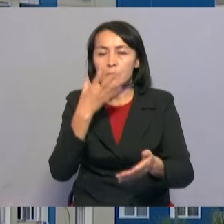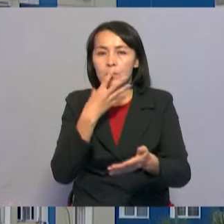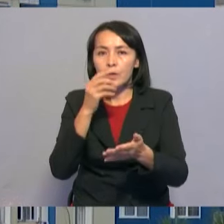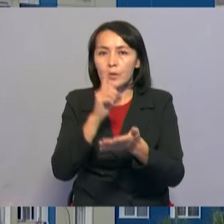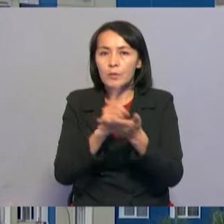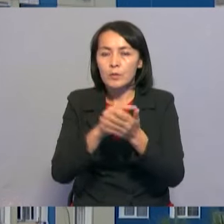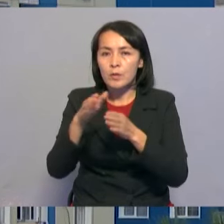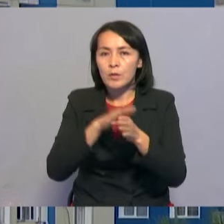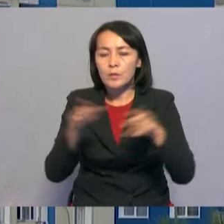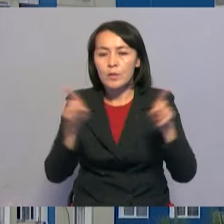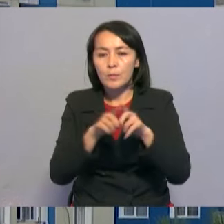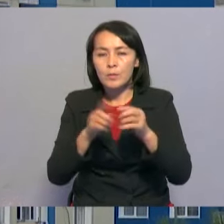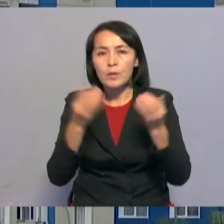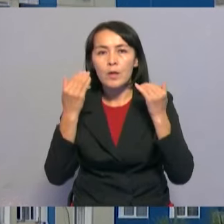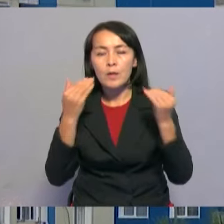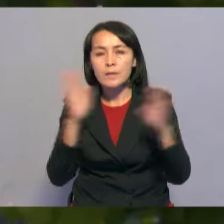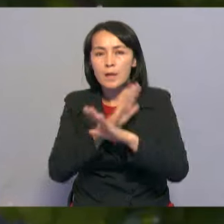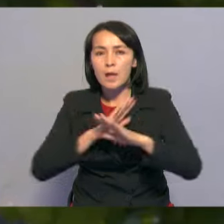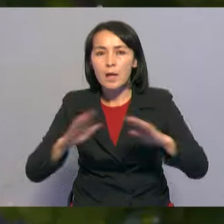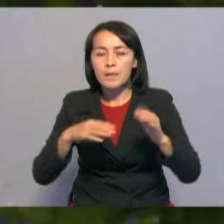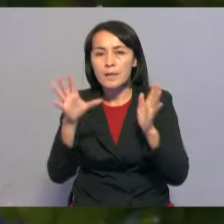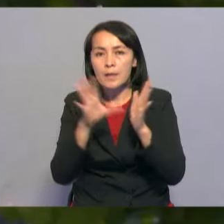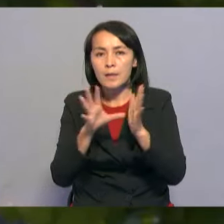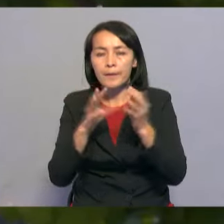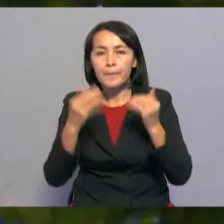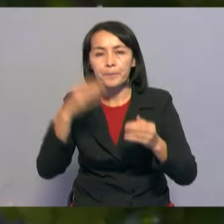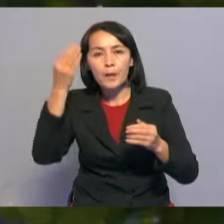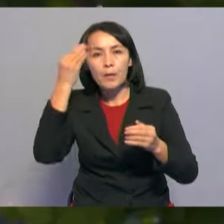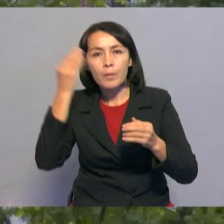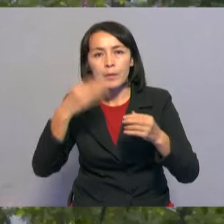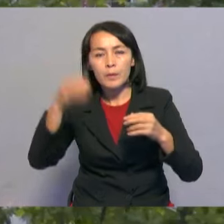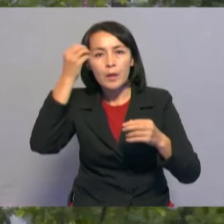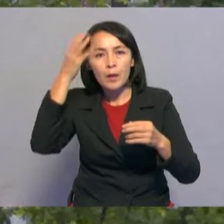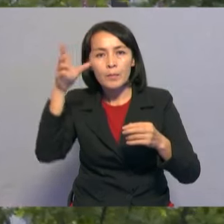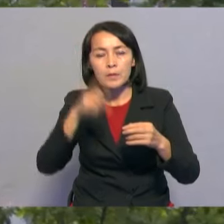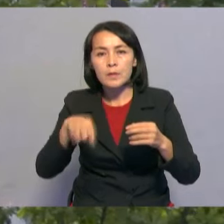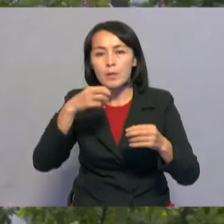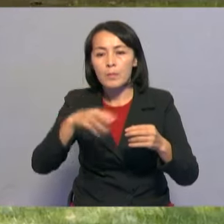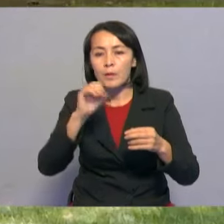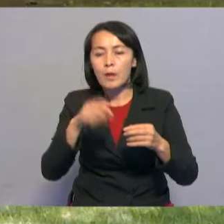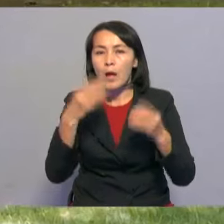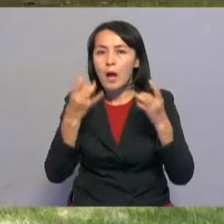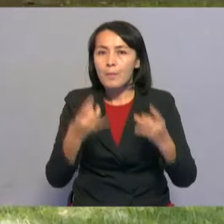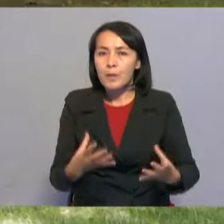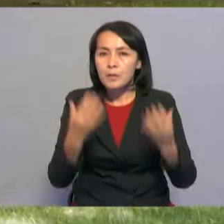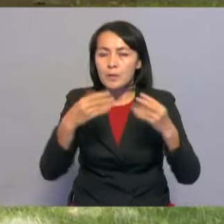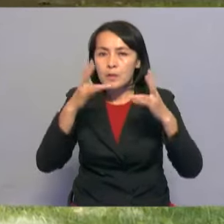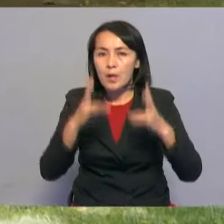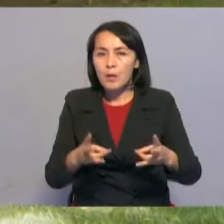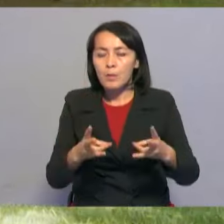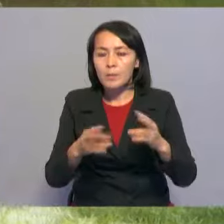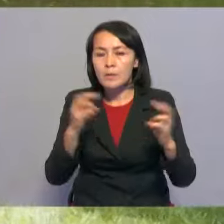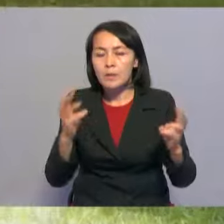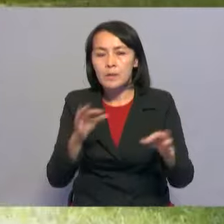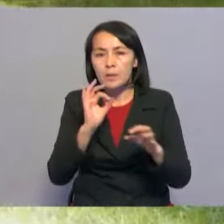осознанно и организованно, то это неиссякаемый источник энергии. По мнению профессора Маулена Алимбетова, даже обычный огонь опасен, если